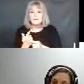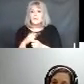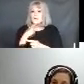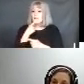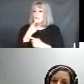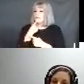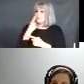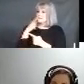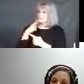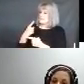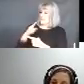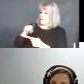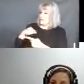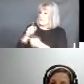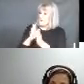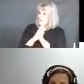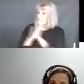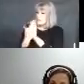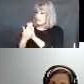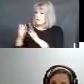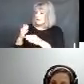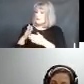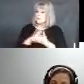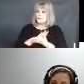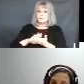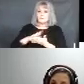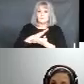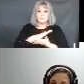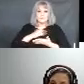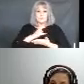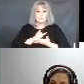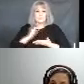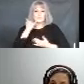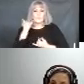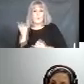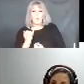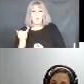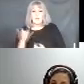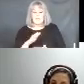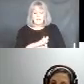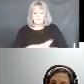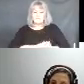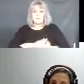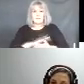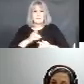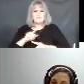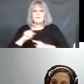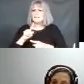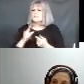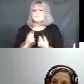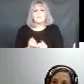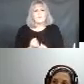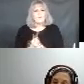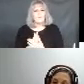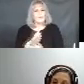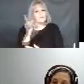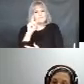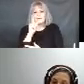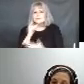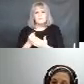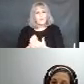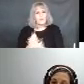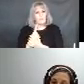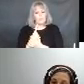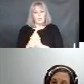ne? Maar toe sê hy baie spesifiek, as julle tot bekering kom, sal julle sondes vergewe wees, en iets sal